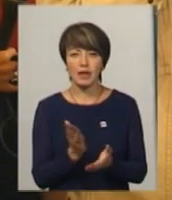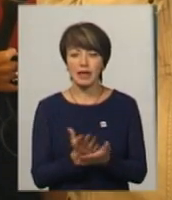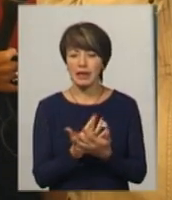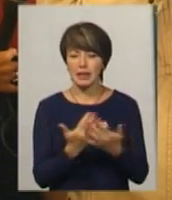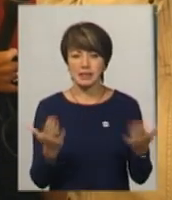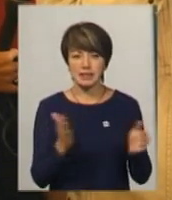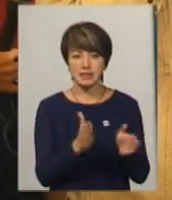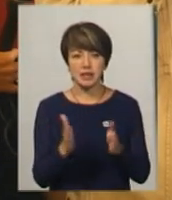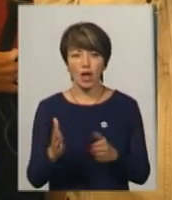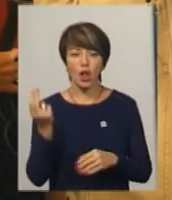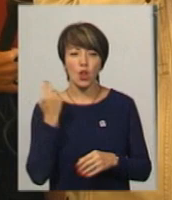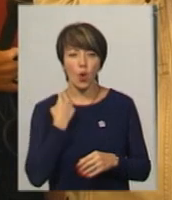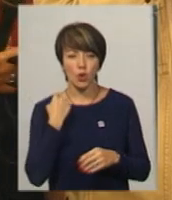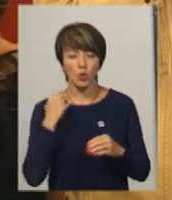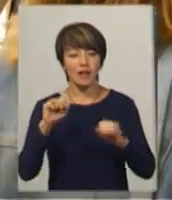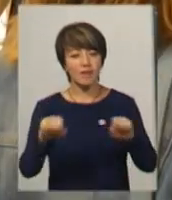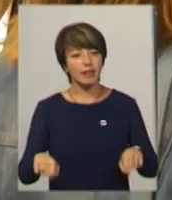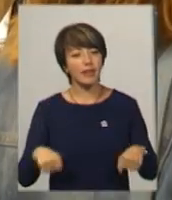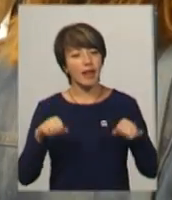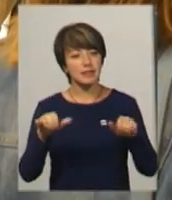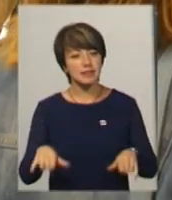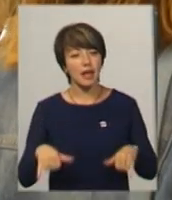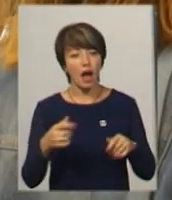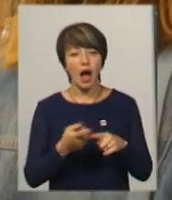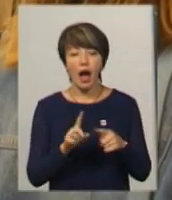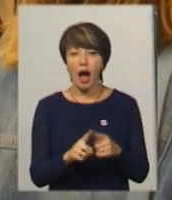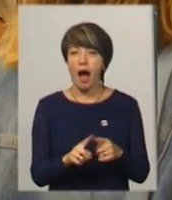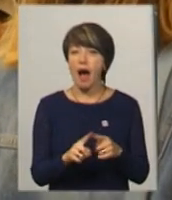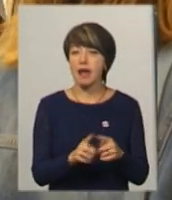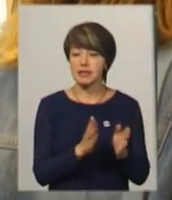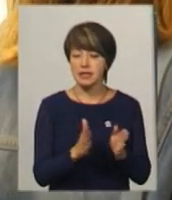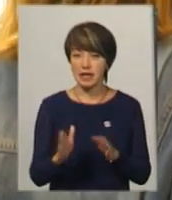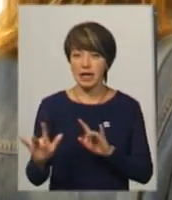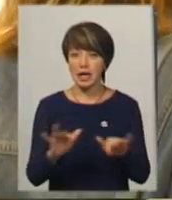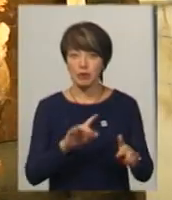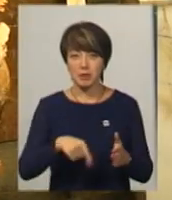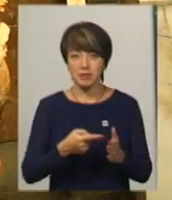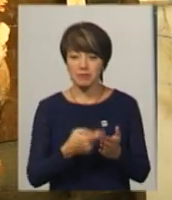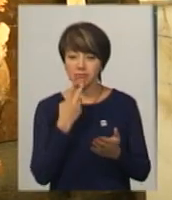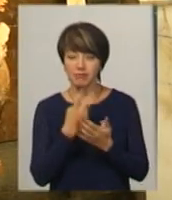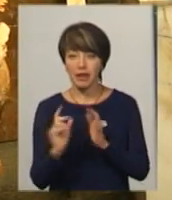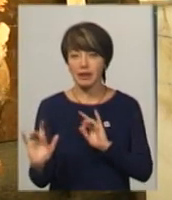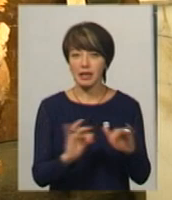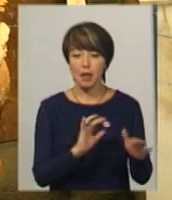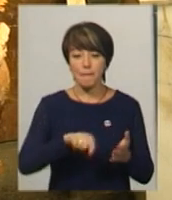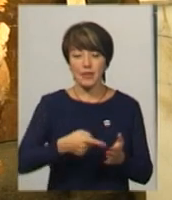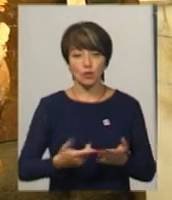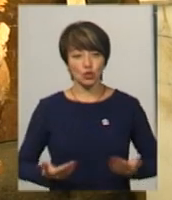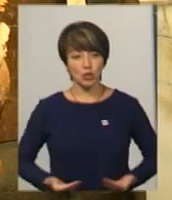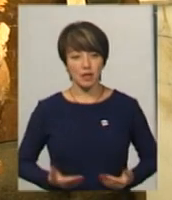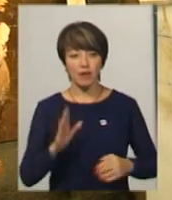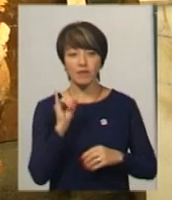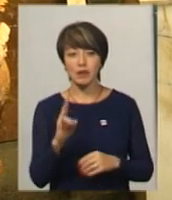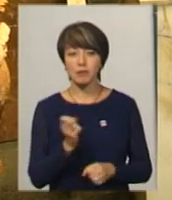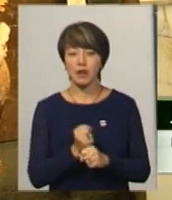серій. Це і Лондон, і Венеція. А серія «Ритми міста» вирізняється динамікою міського життя. Імпресіоністично він працює